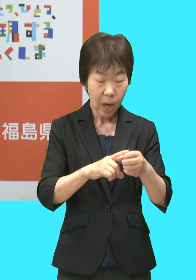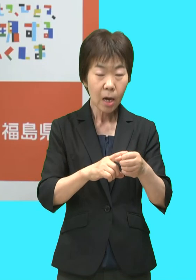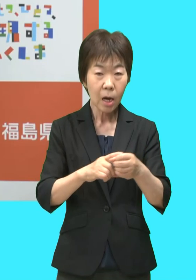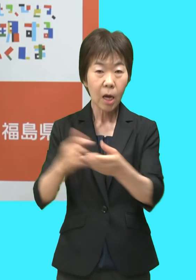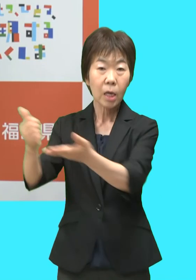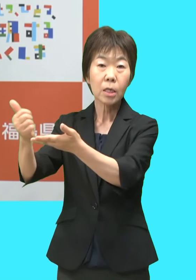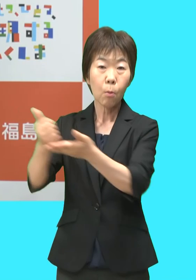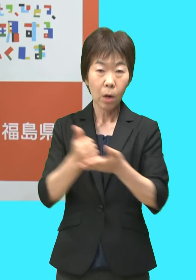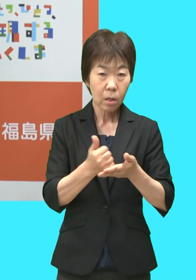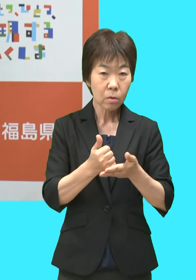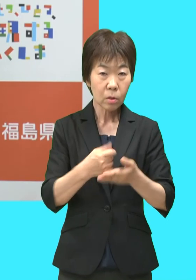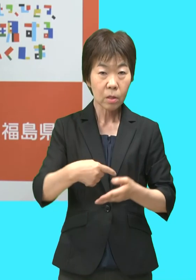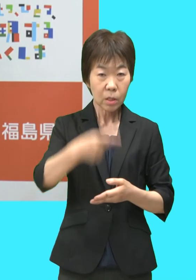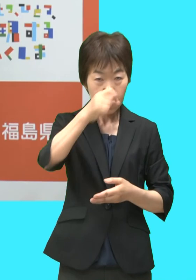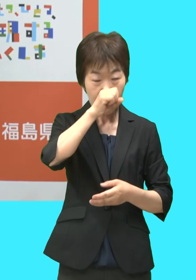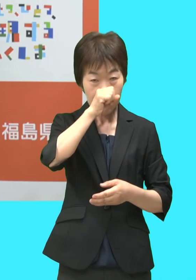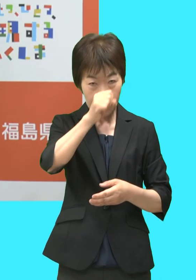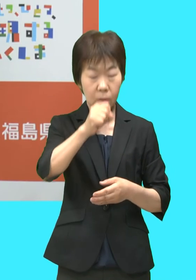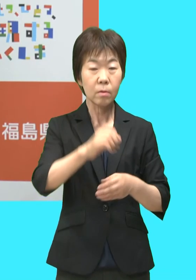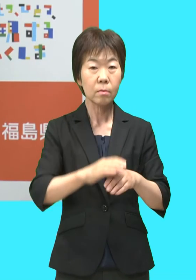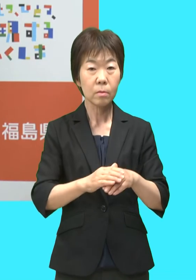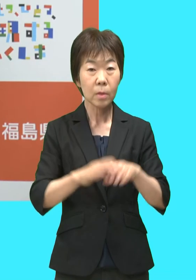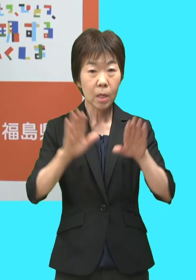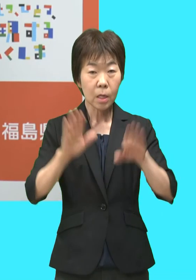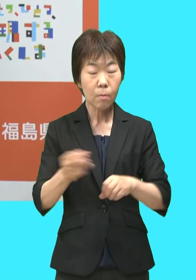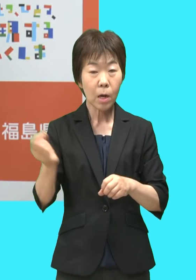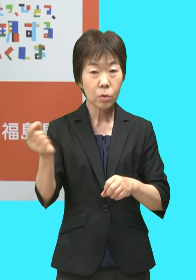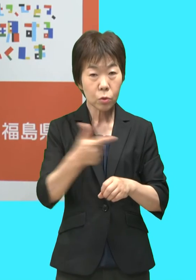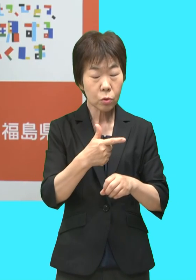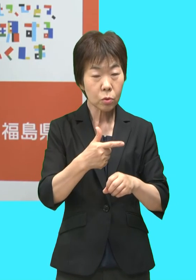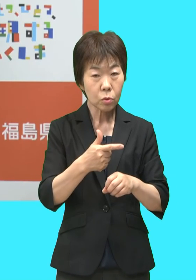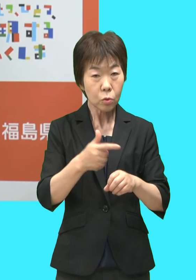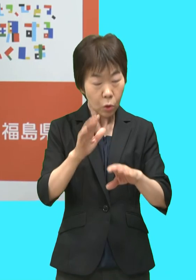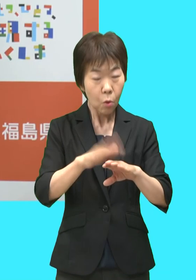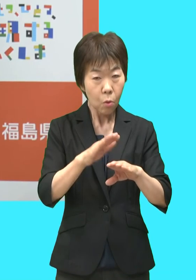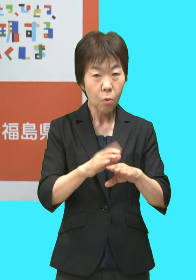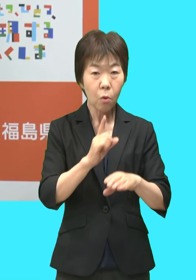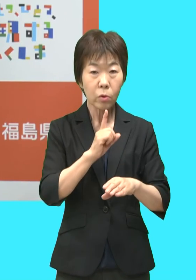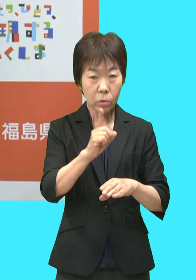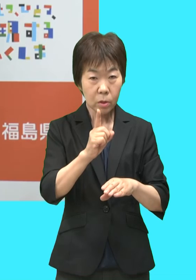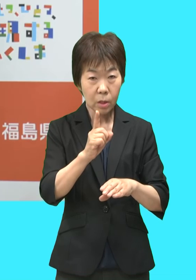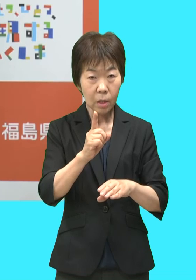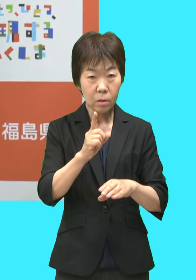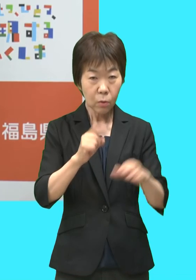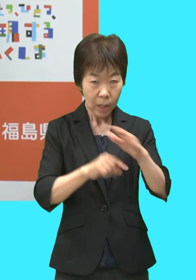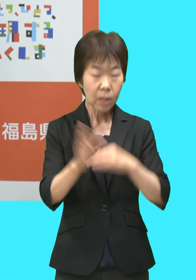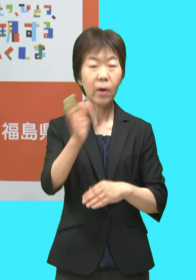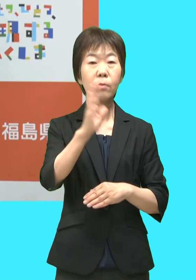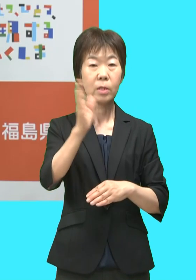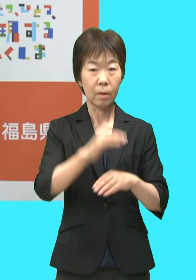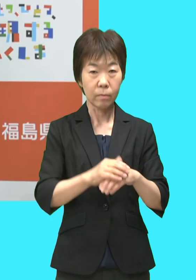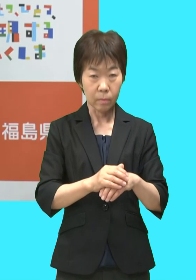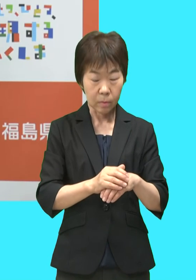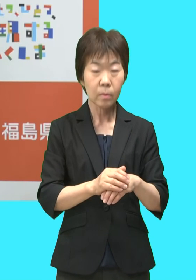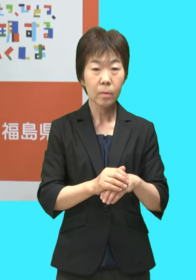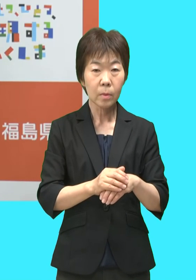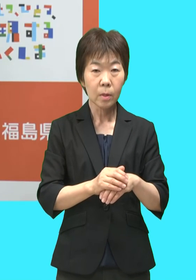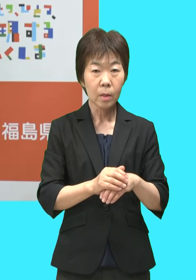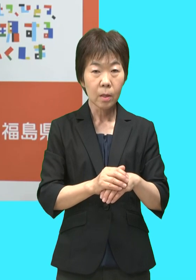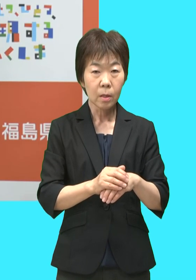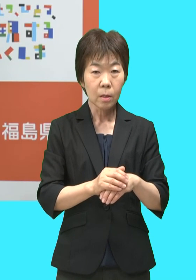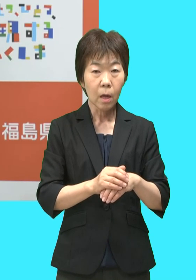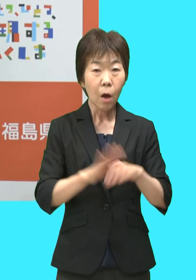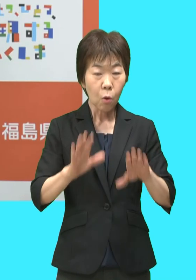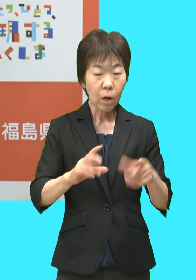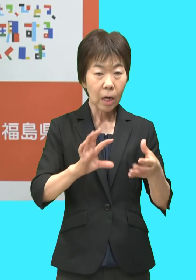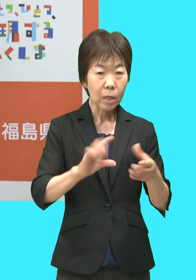くことが一番だと思いますので、まだ今すぐこういうやり方があるというわけではないんですが、今回東京オリンピックパラリン